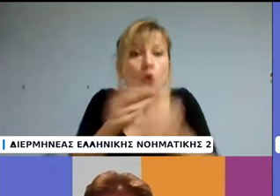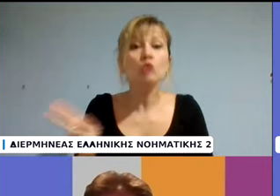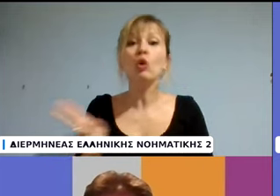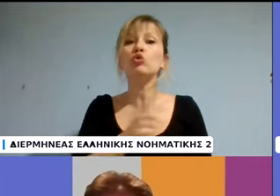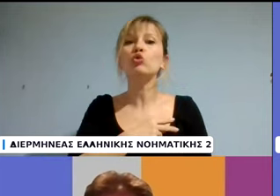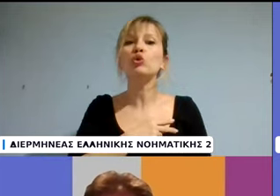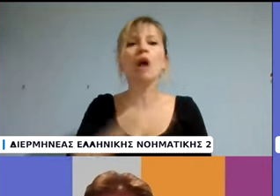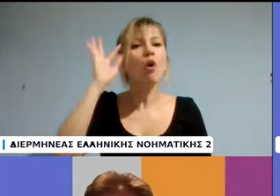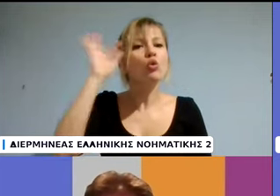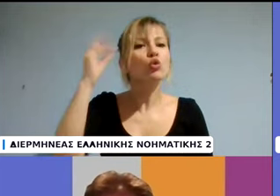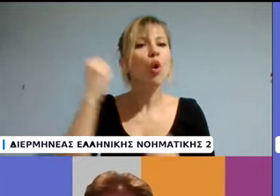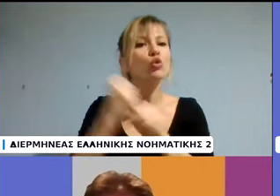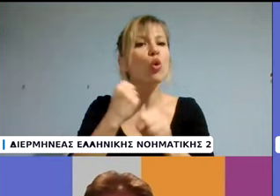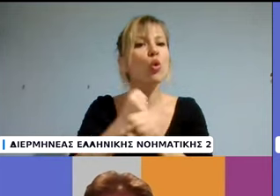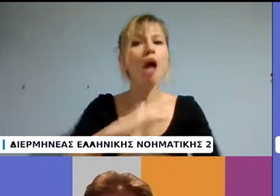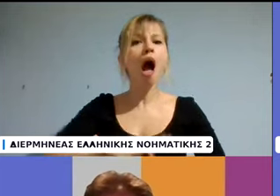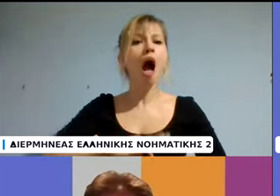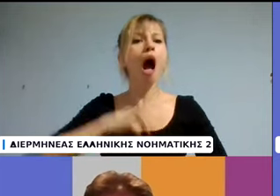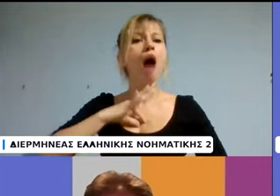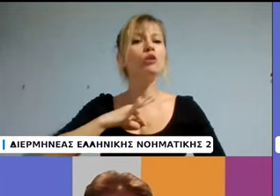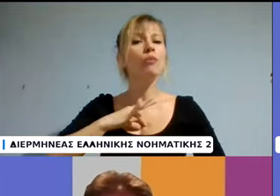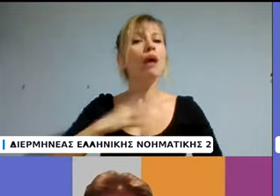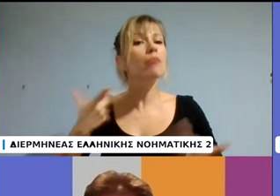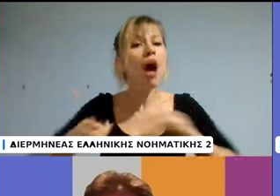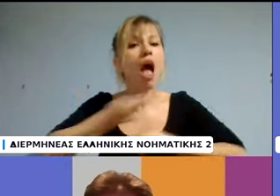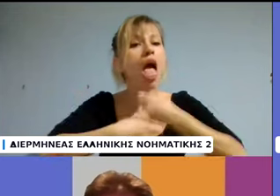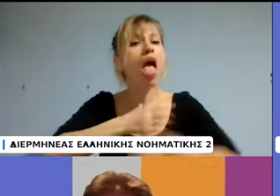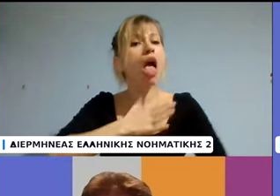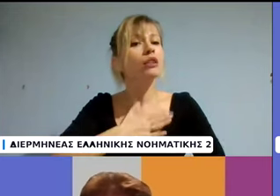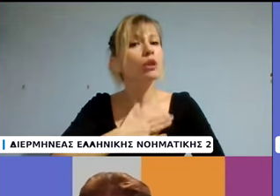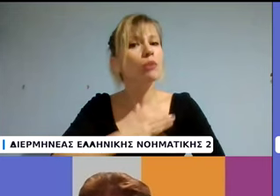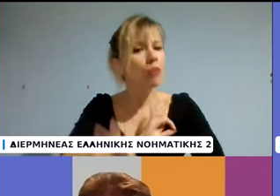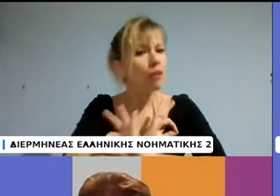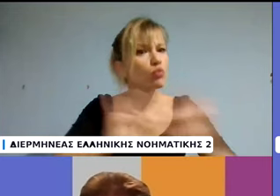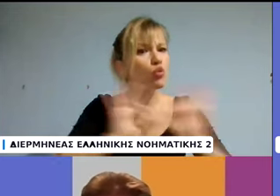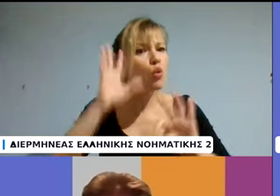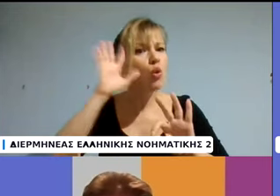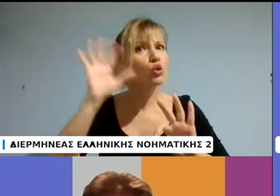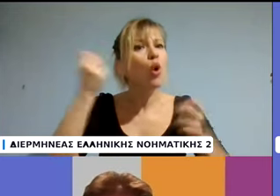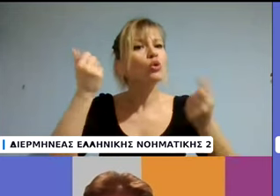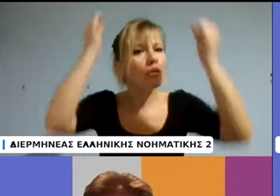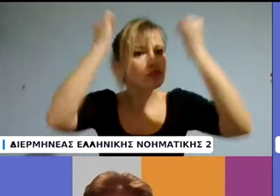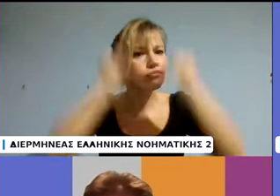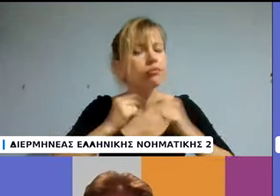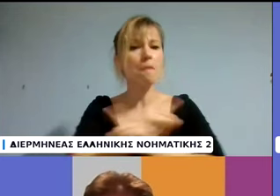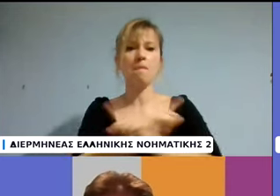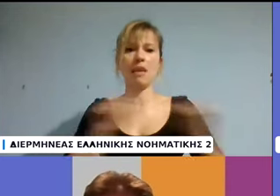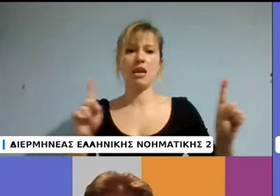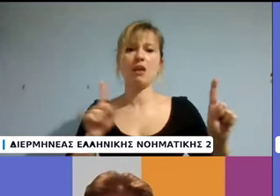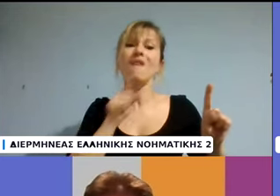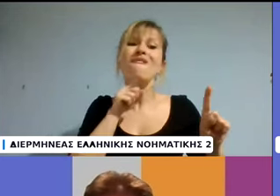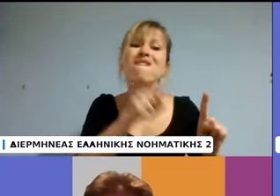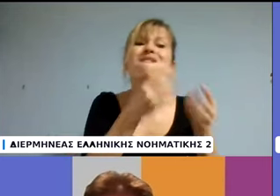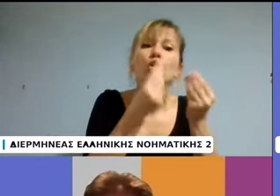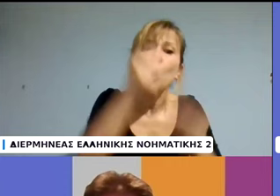σωστή διαβίωση και στην επιχείρησή μας διασφαλίζουν βιωσιμότητα. Και με βάση αυτές τις αμοιβές να